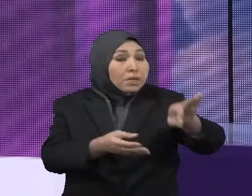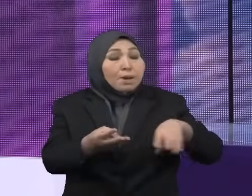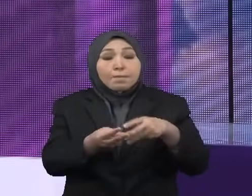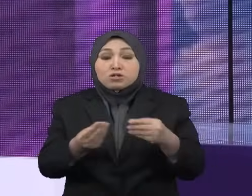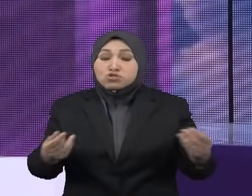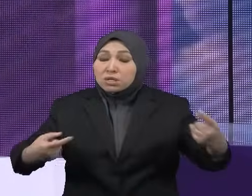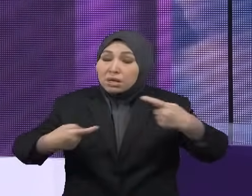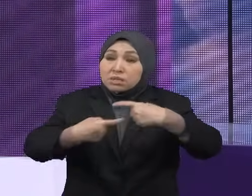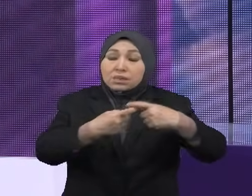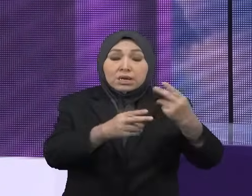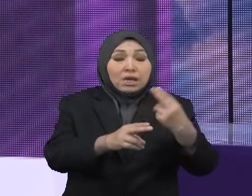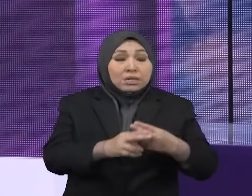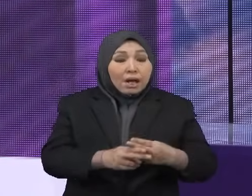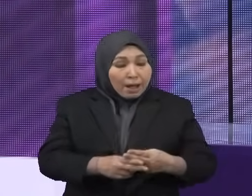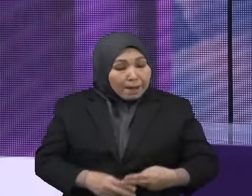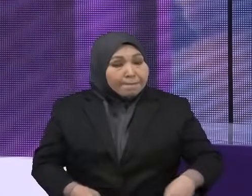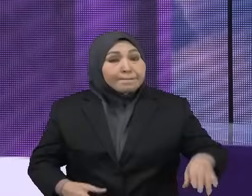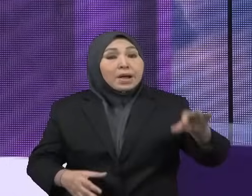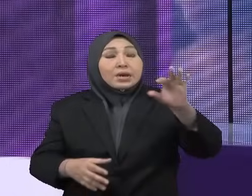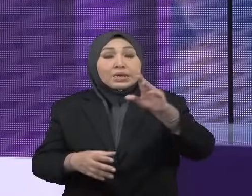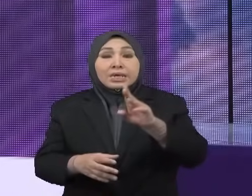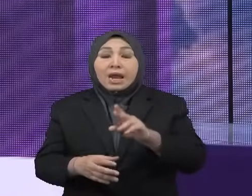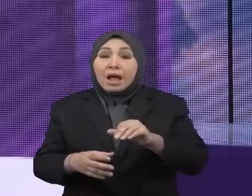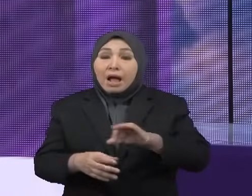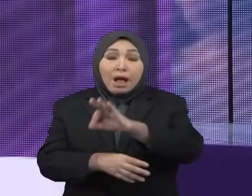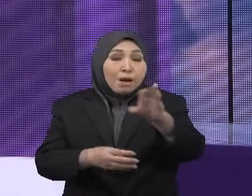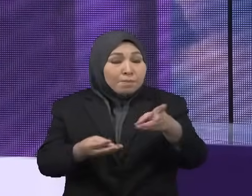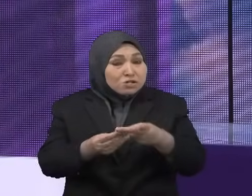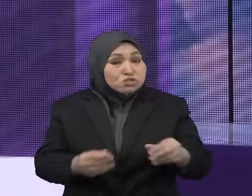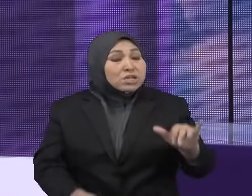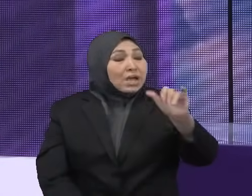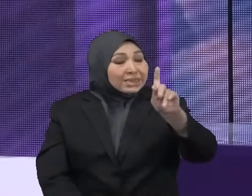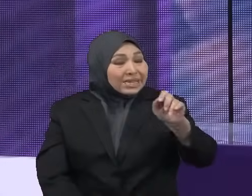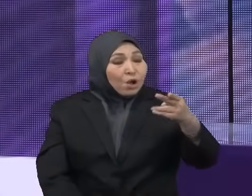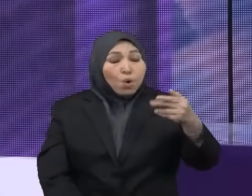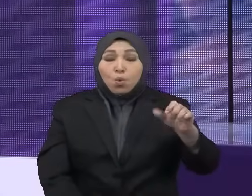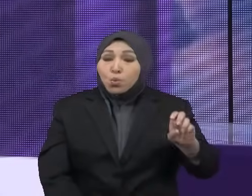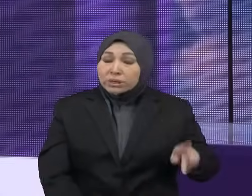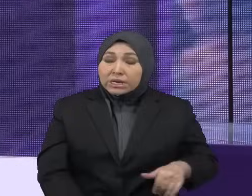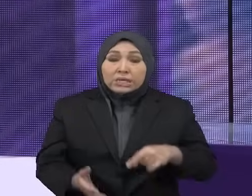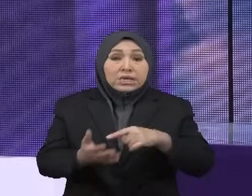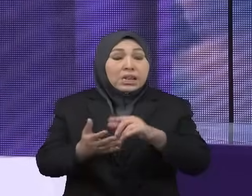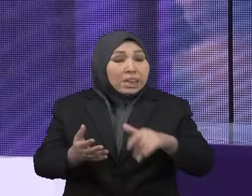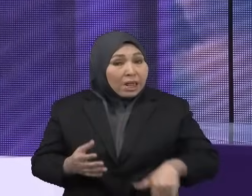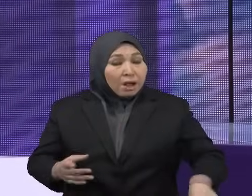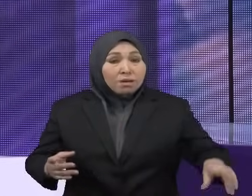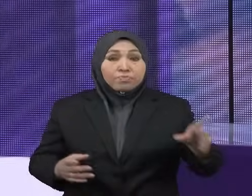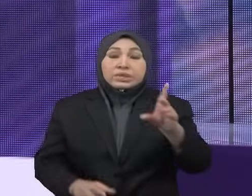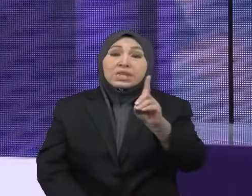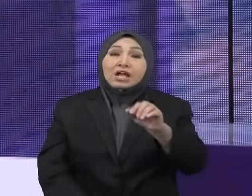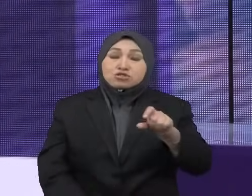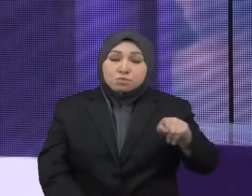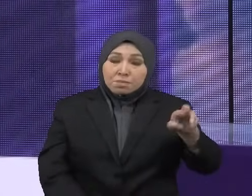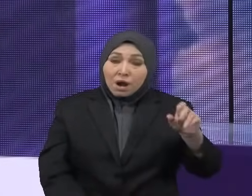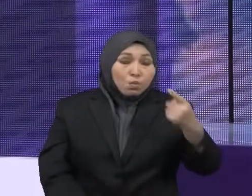yang dikaitkan dengan namanya padang Tih. Maksudnya, Tih itu daripada perkataan yatihun itu, di mana inilah istilah diaspora bagi